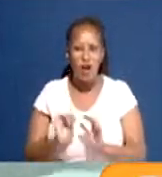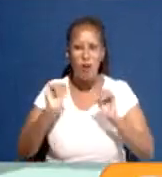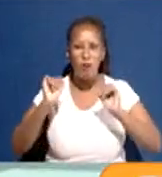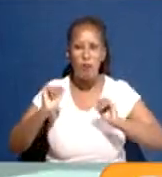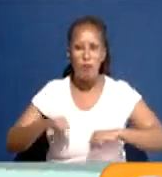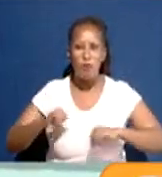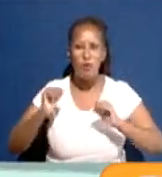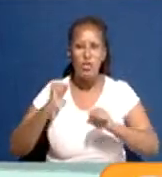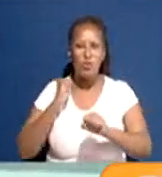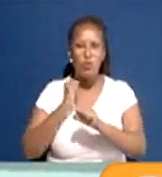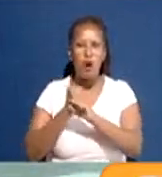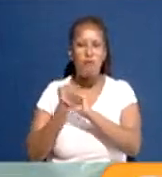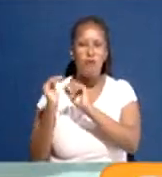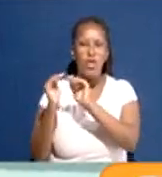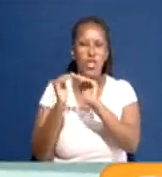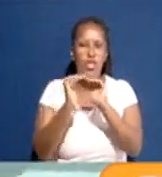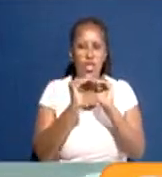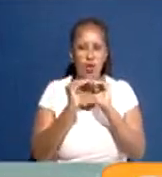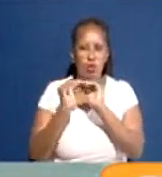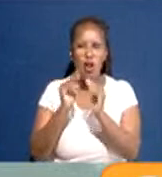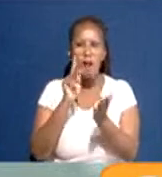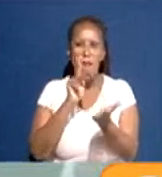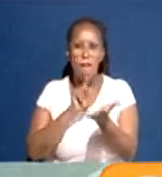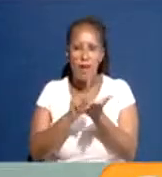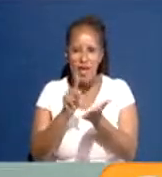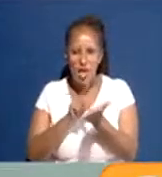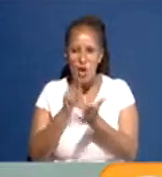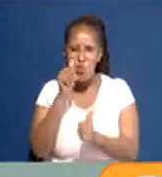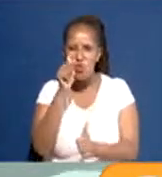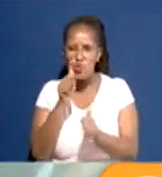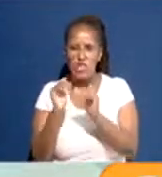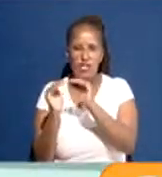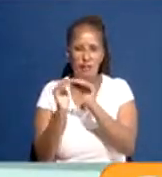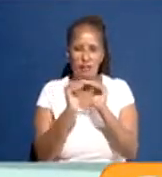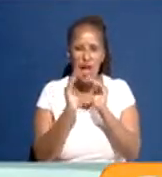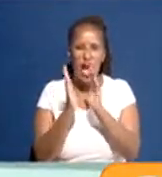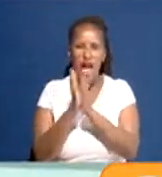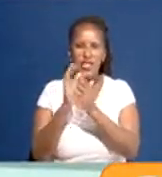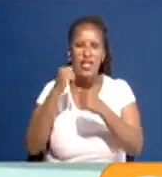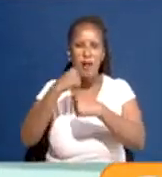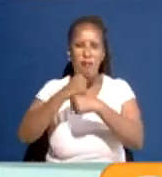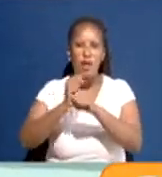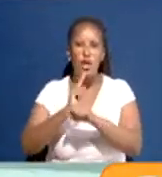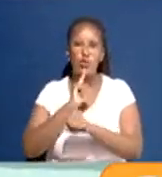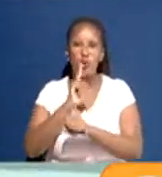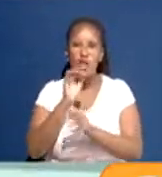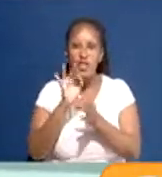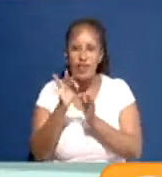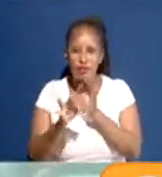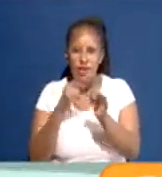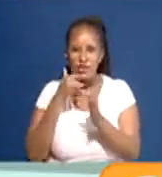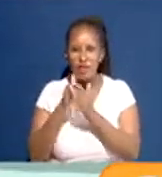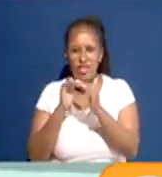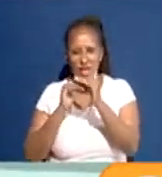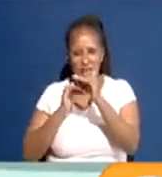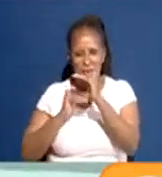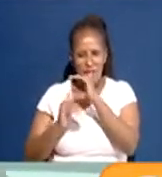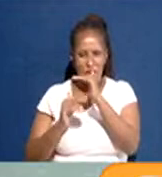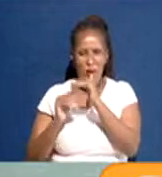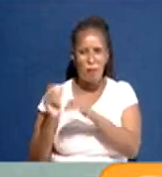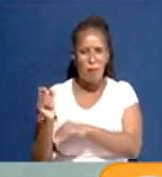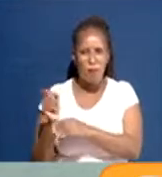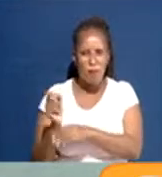for equal pay that is fair and that ensures, hata tukisema minimal wage,